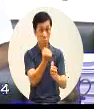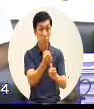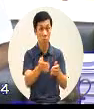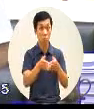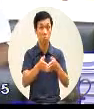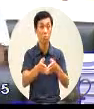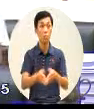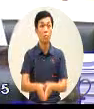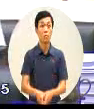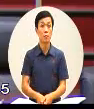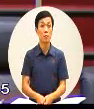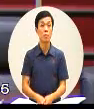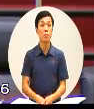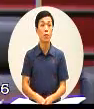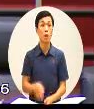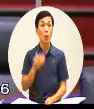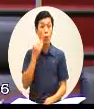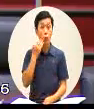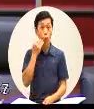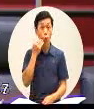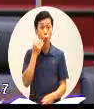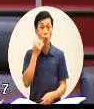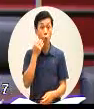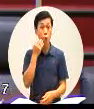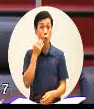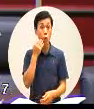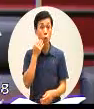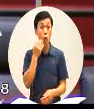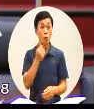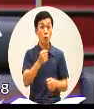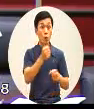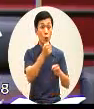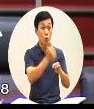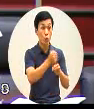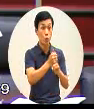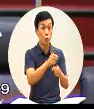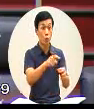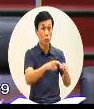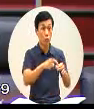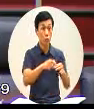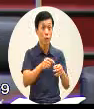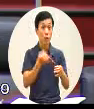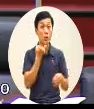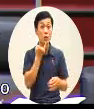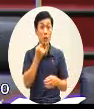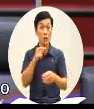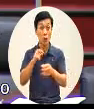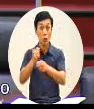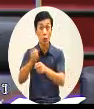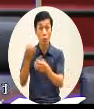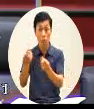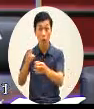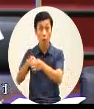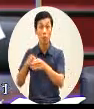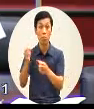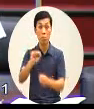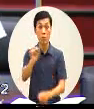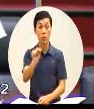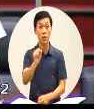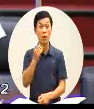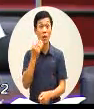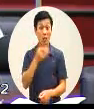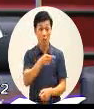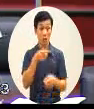做得爱领薪水，无做唔通领薪水。你讲了嘞，和咱这纳税